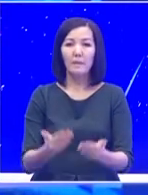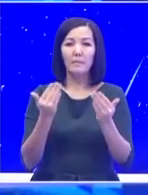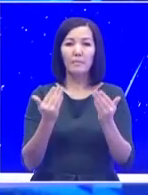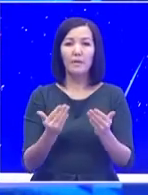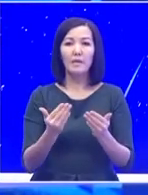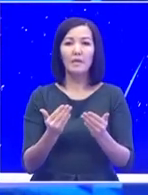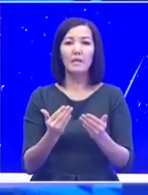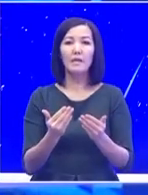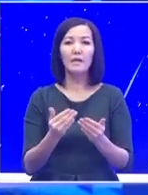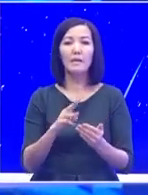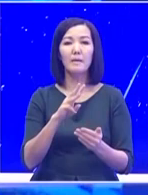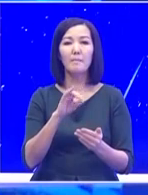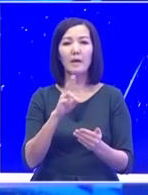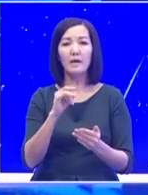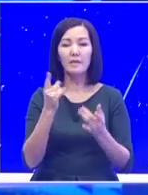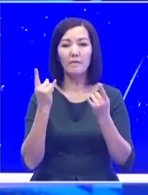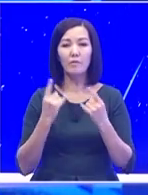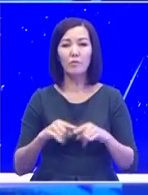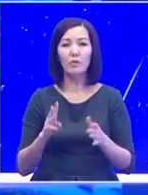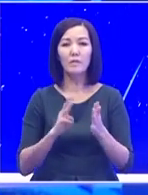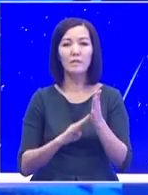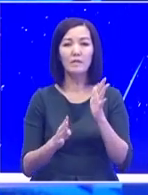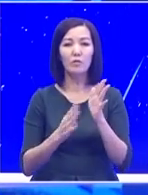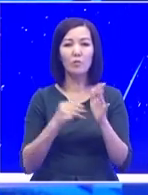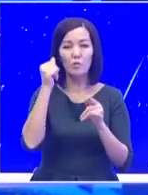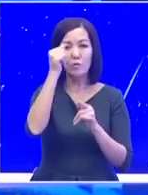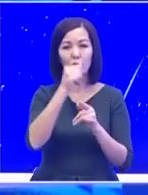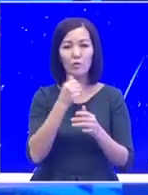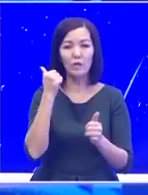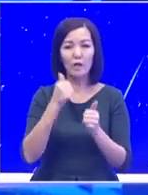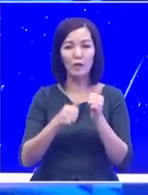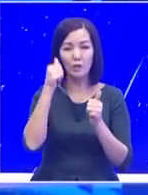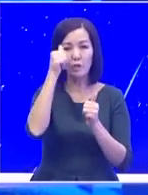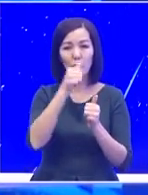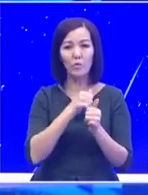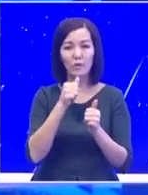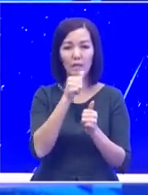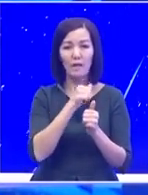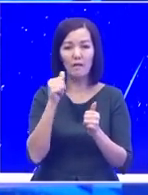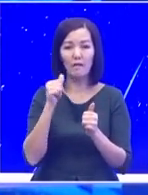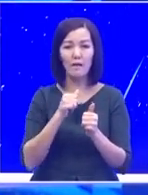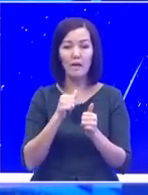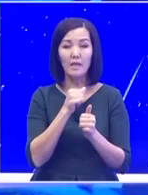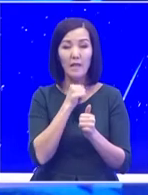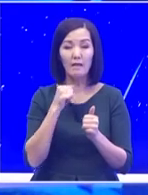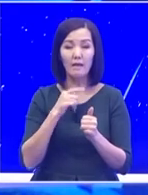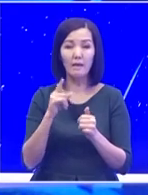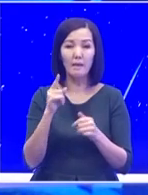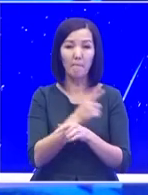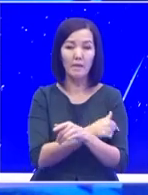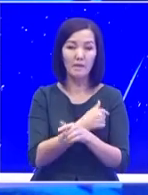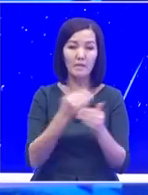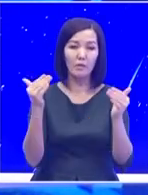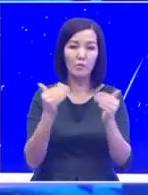Биыл мұзбалақ ақын Мұқағалидың туғанына 89 жыл. Жылдағы дәстүрге сай Талғар медициналық колледжінің студенттері Ағиқ